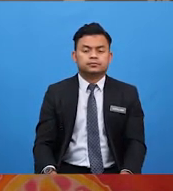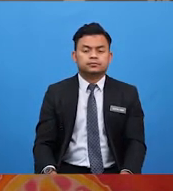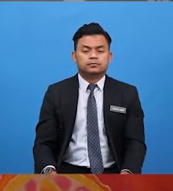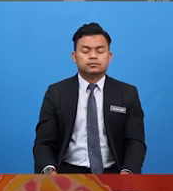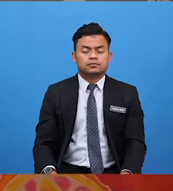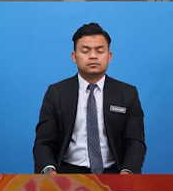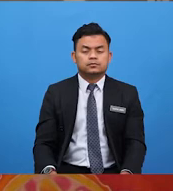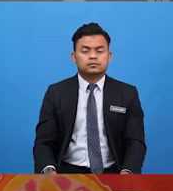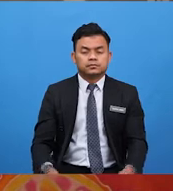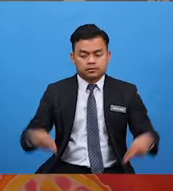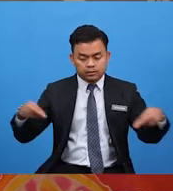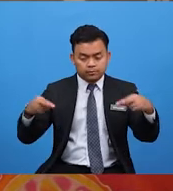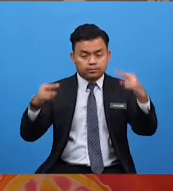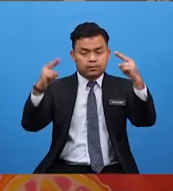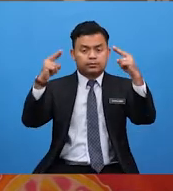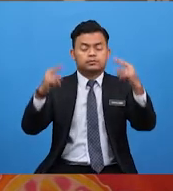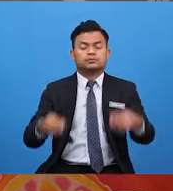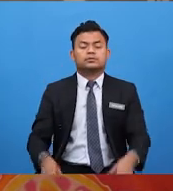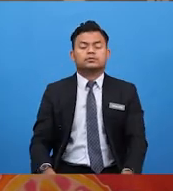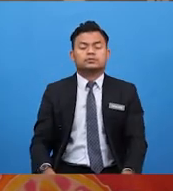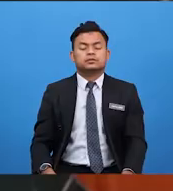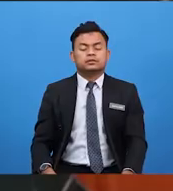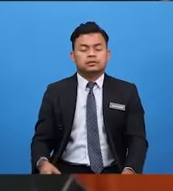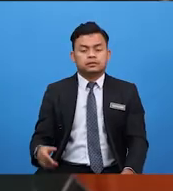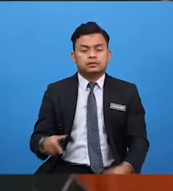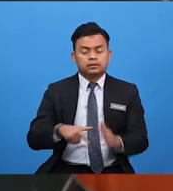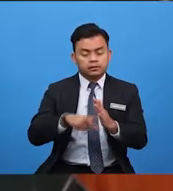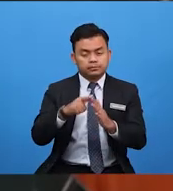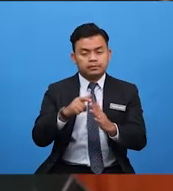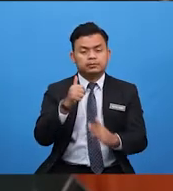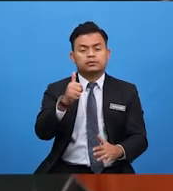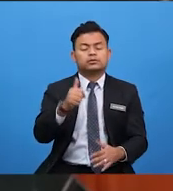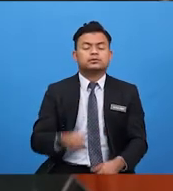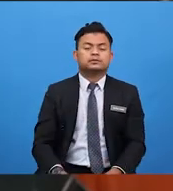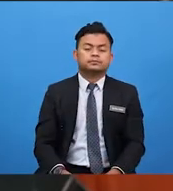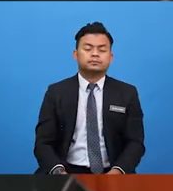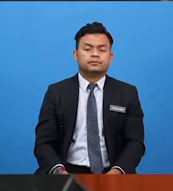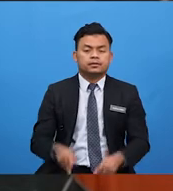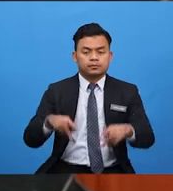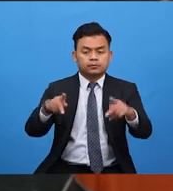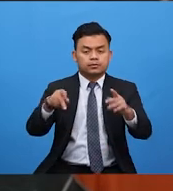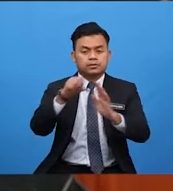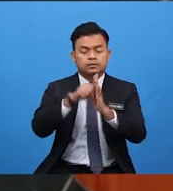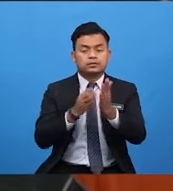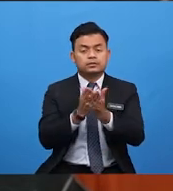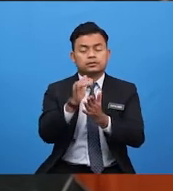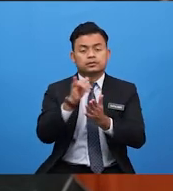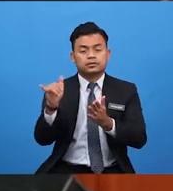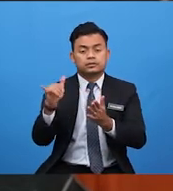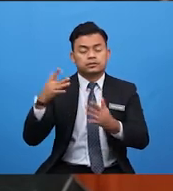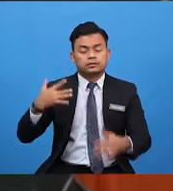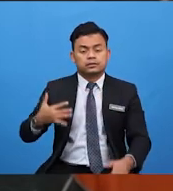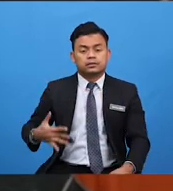merebus menggunakan set dapur semawar dan kawah. Proses seterusnya ialah kain akan dibilas di